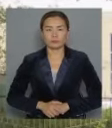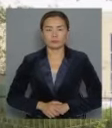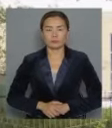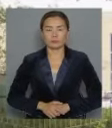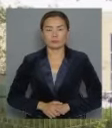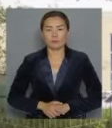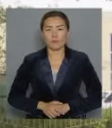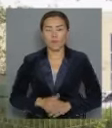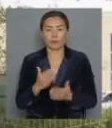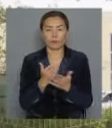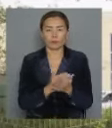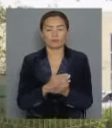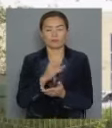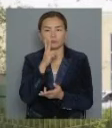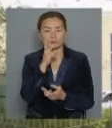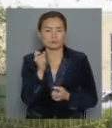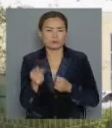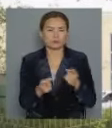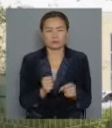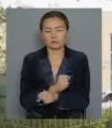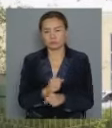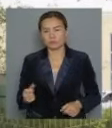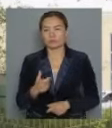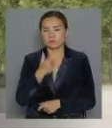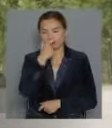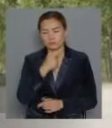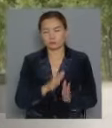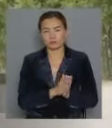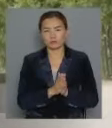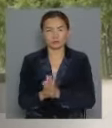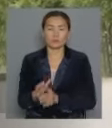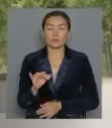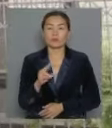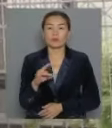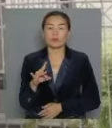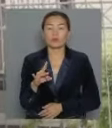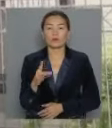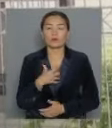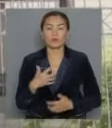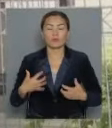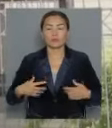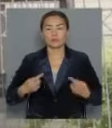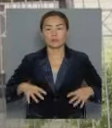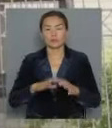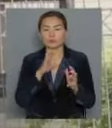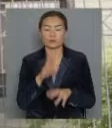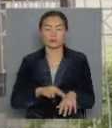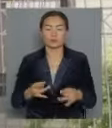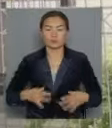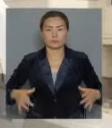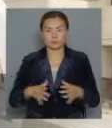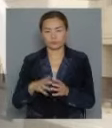қауіпсіздік ережелерін сақтап орман өртін болдырмайық. Индер орман және жануарлар дүниесін қорғау